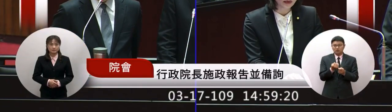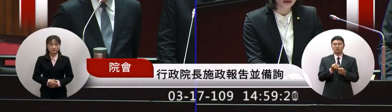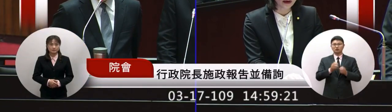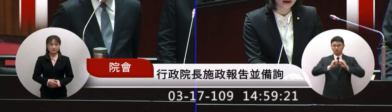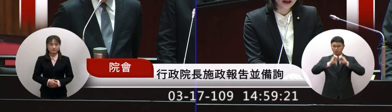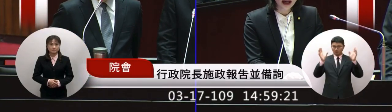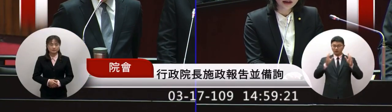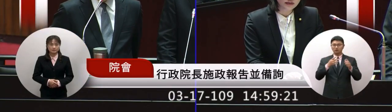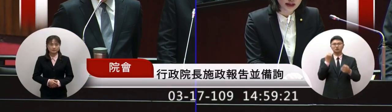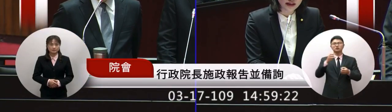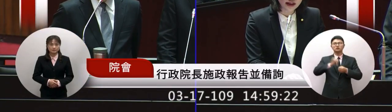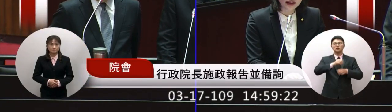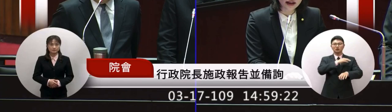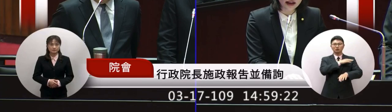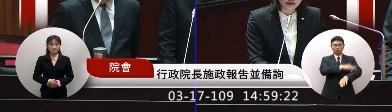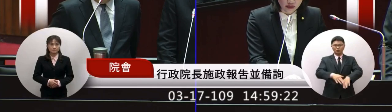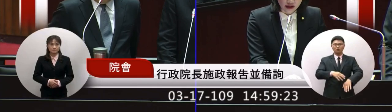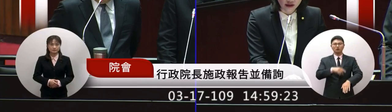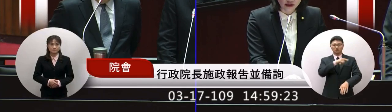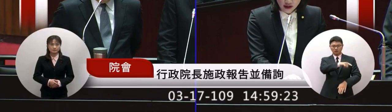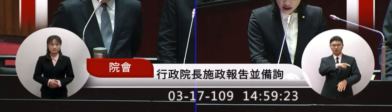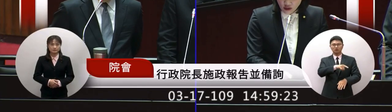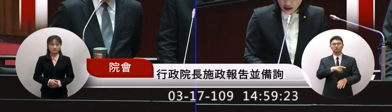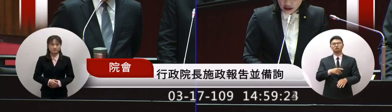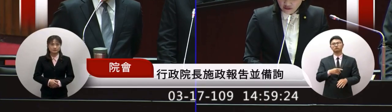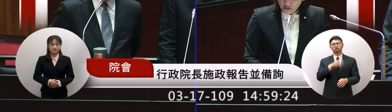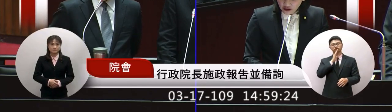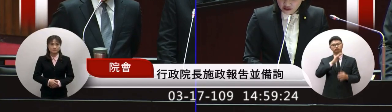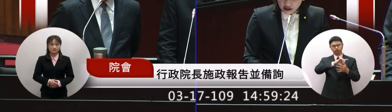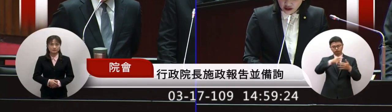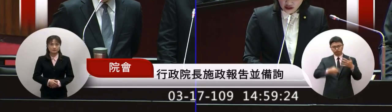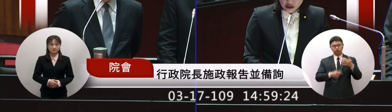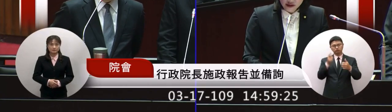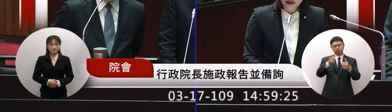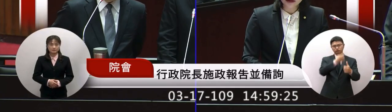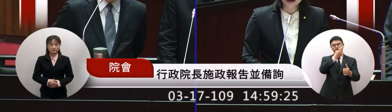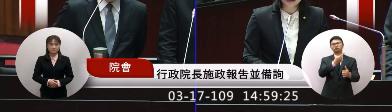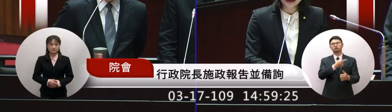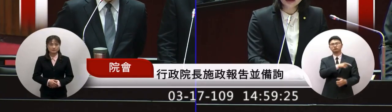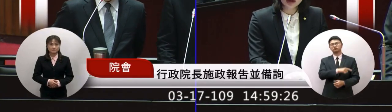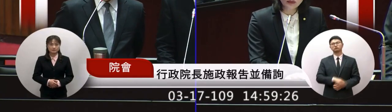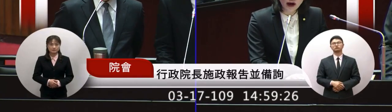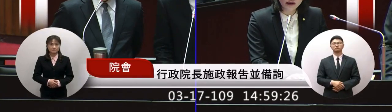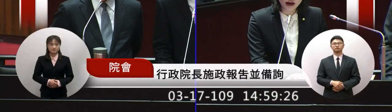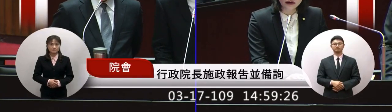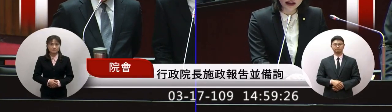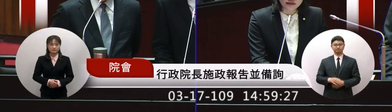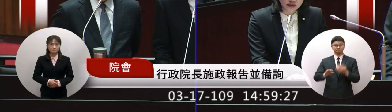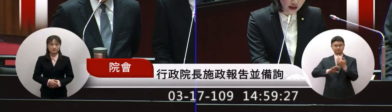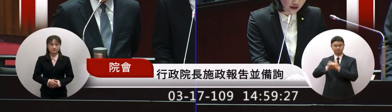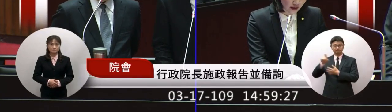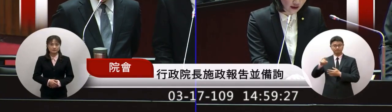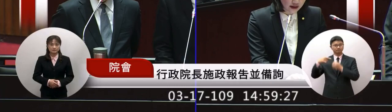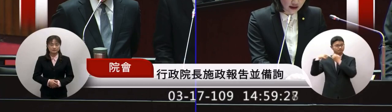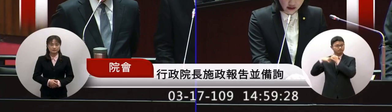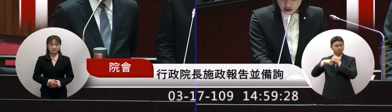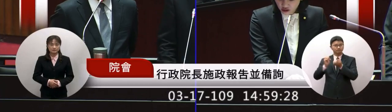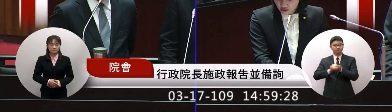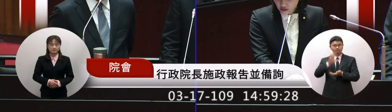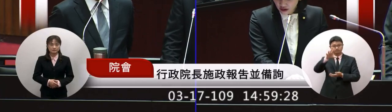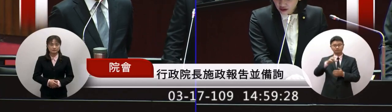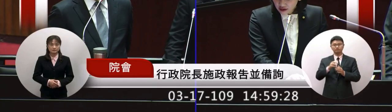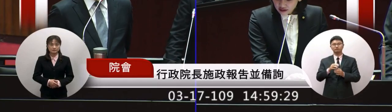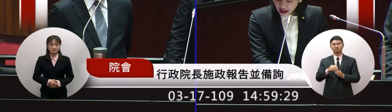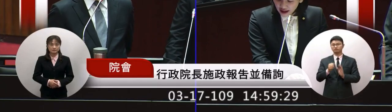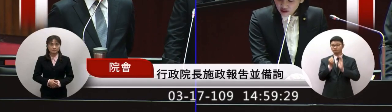新加坡，它是名列第一名另外一份的研究报告里面也指